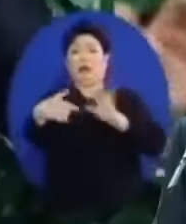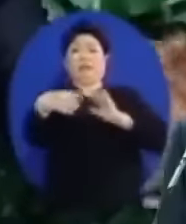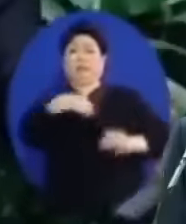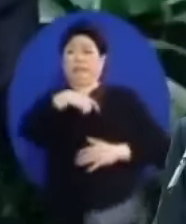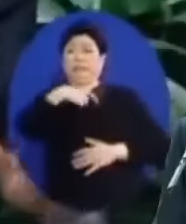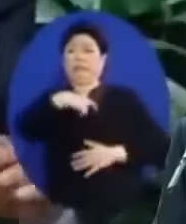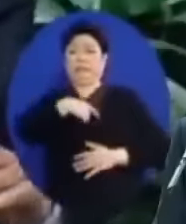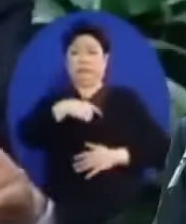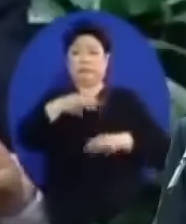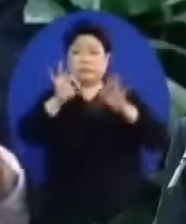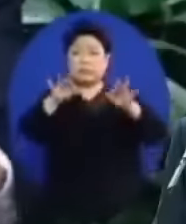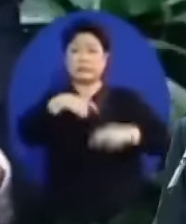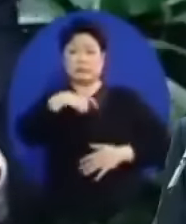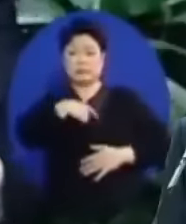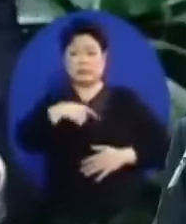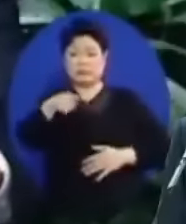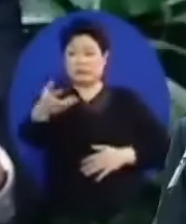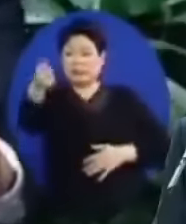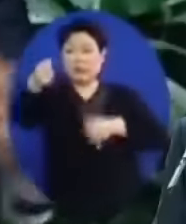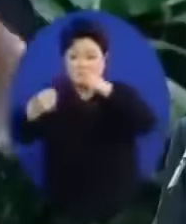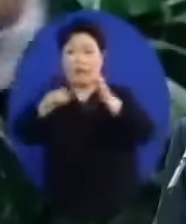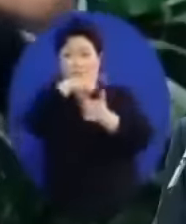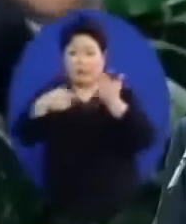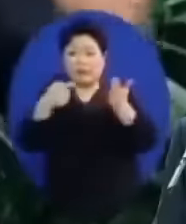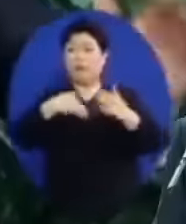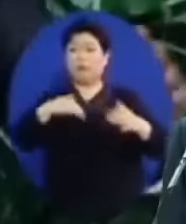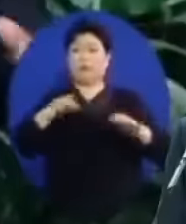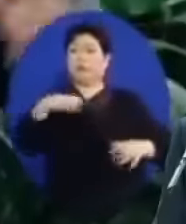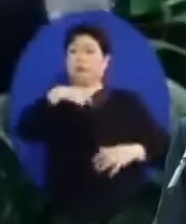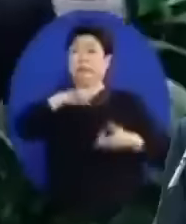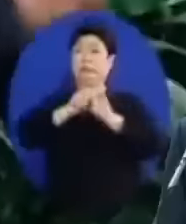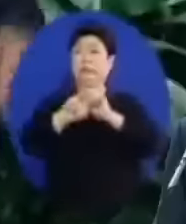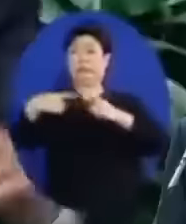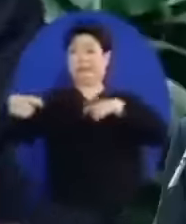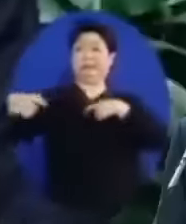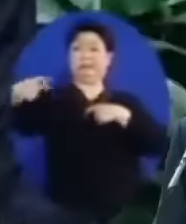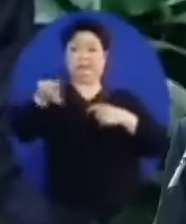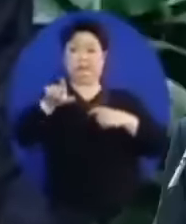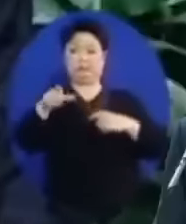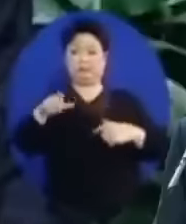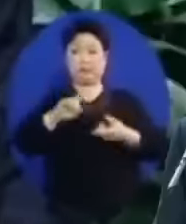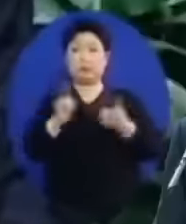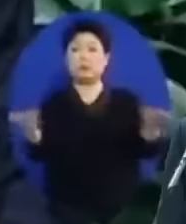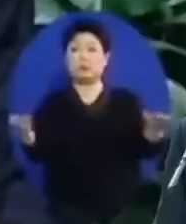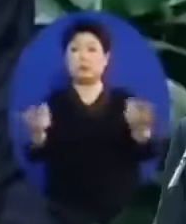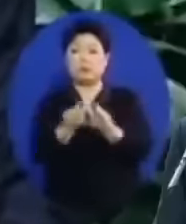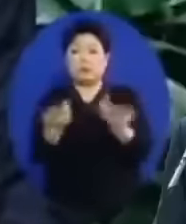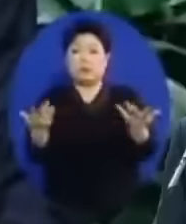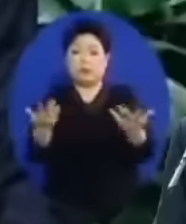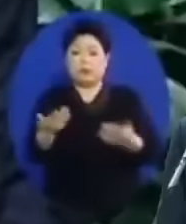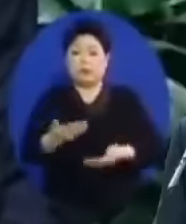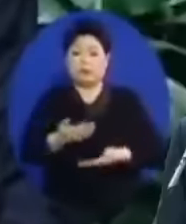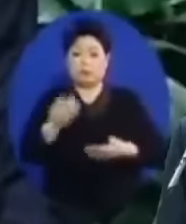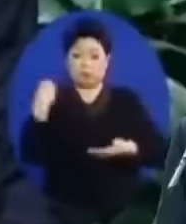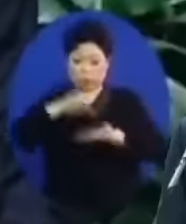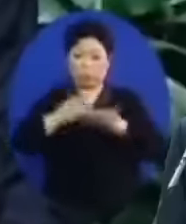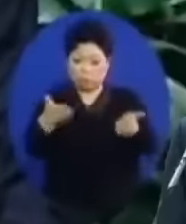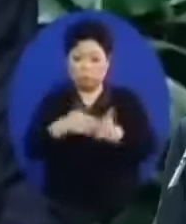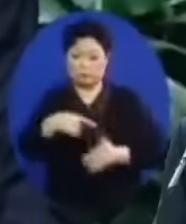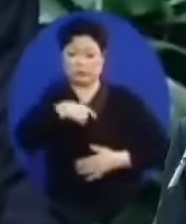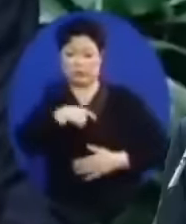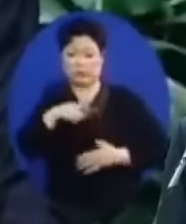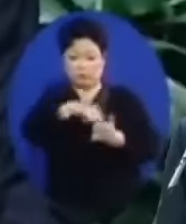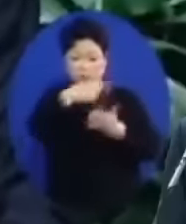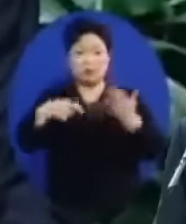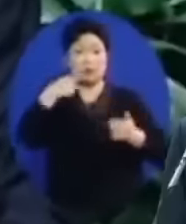우리 안 가져가겠다. 당신이 가지고 있다가 갚아라. 아니 우리는 안 가져가겠다. 가져가라고. 그러니까 가져가라고 해도 안 가져가고 갚을 수는